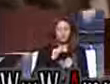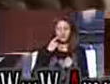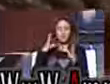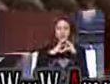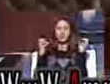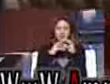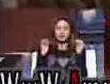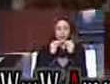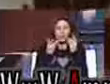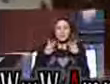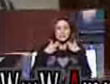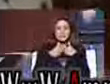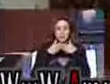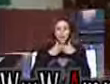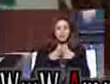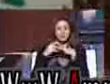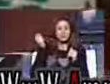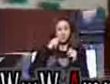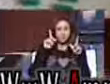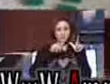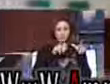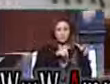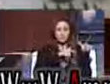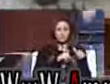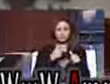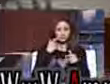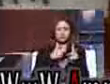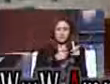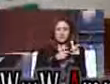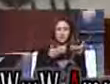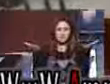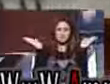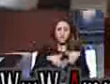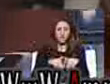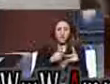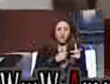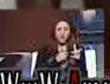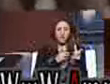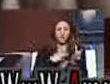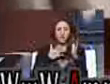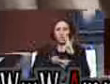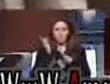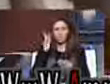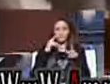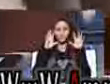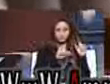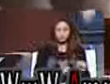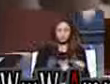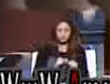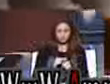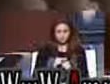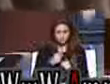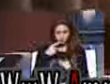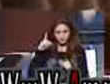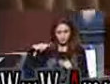تفاصيل الموضوع ايه بالظبط؟ ضبط شحنة السلاح النهارده، ايه التفاصيل؟ اولا اريد ان اوضح انه حسب تصريح اللواء عادل